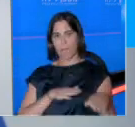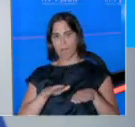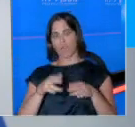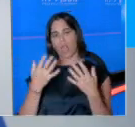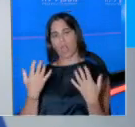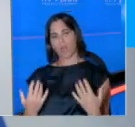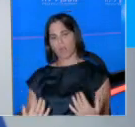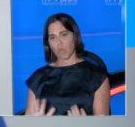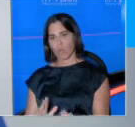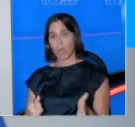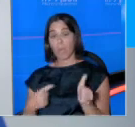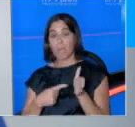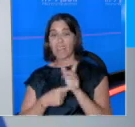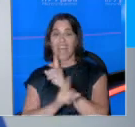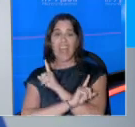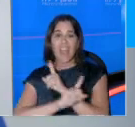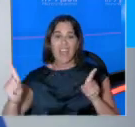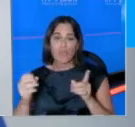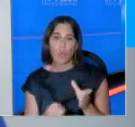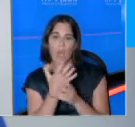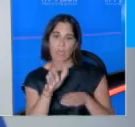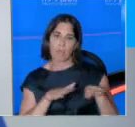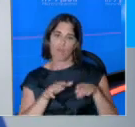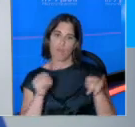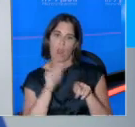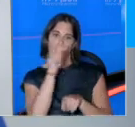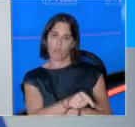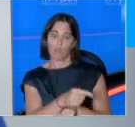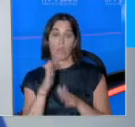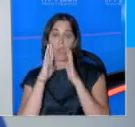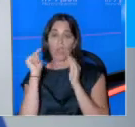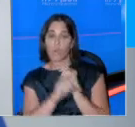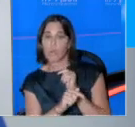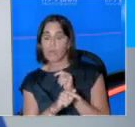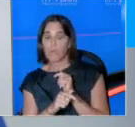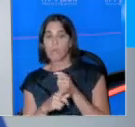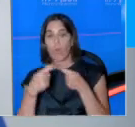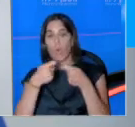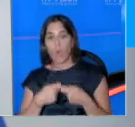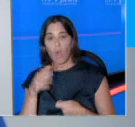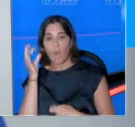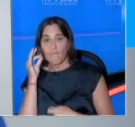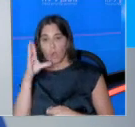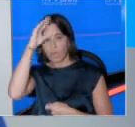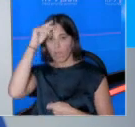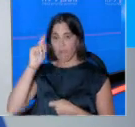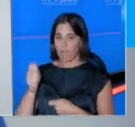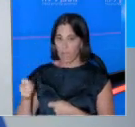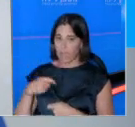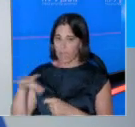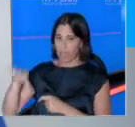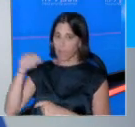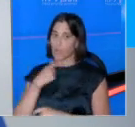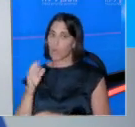רפיון. לכן אסור להקים ממשלה כזאת. אני קורא מכאן לחברות ולחברי הכנסת שנבחרו בקולות